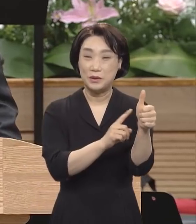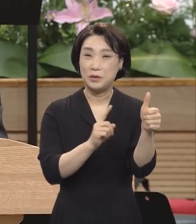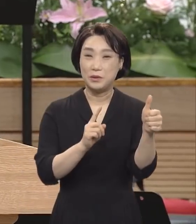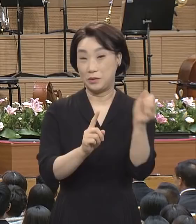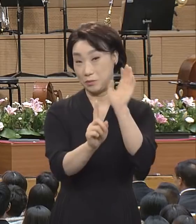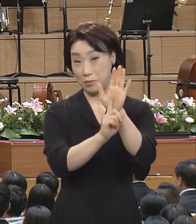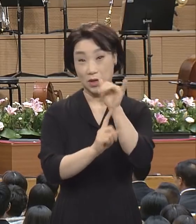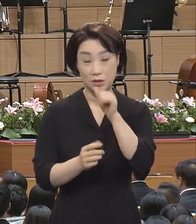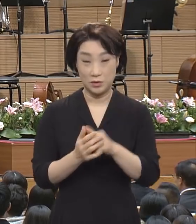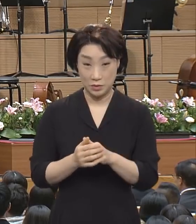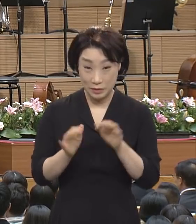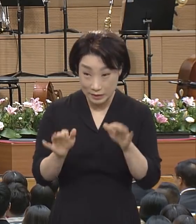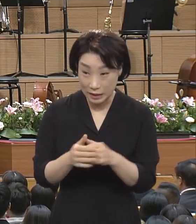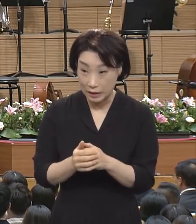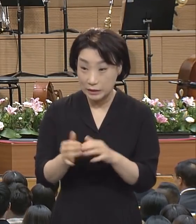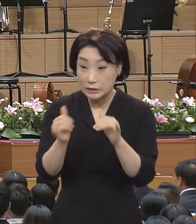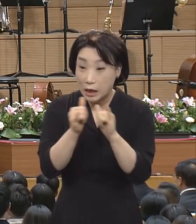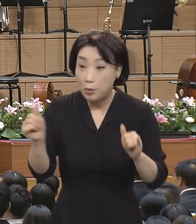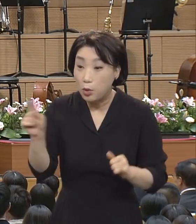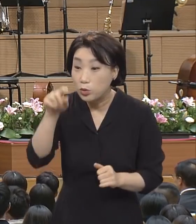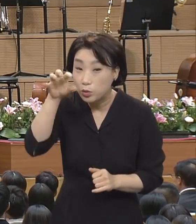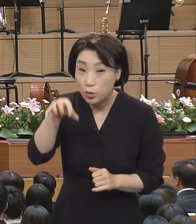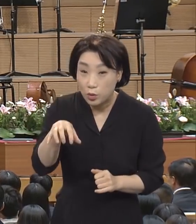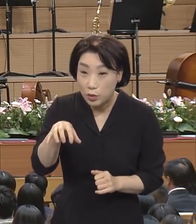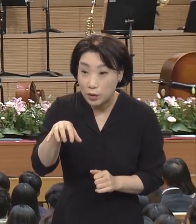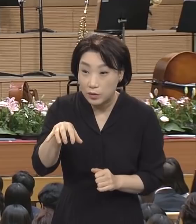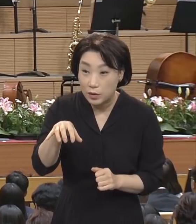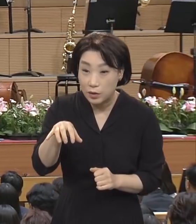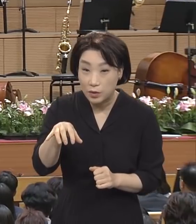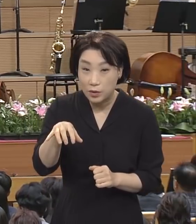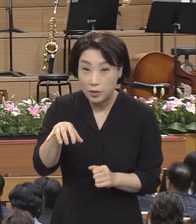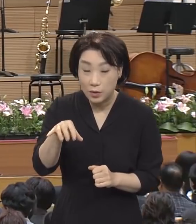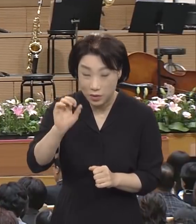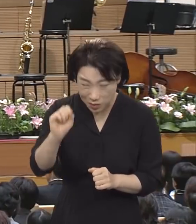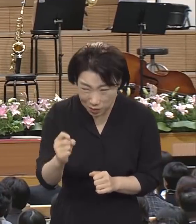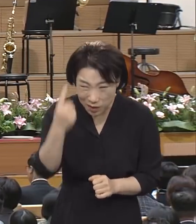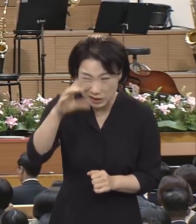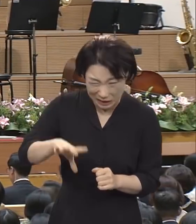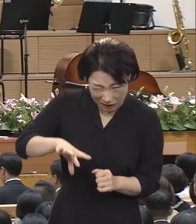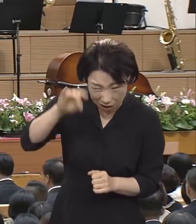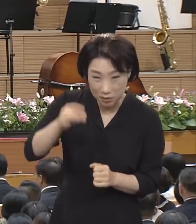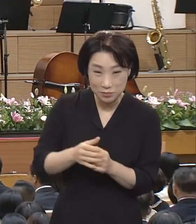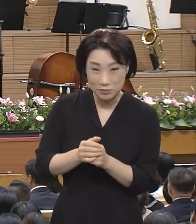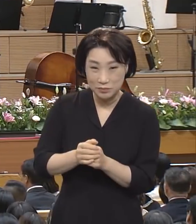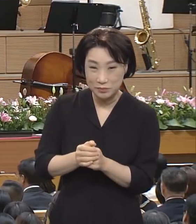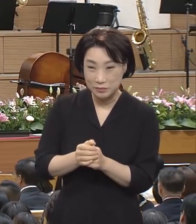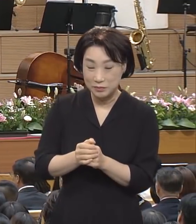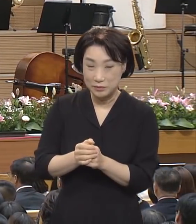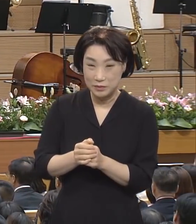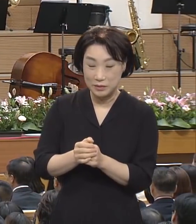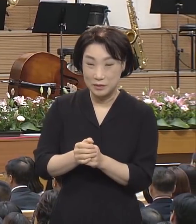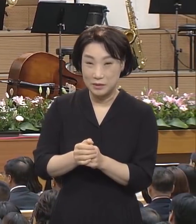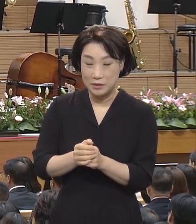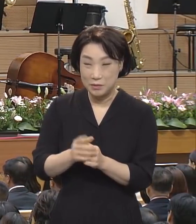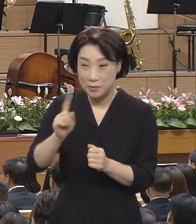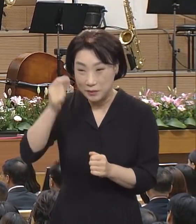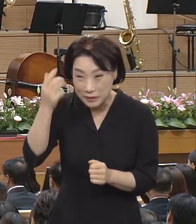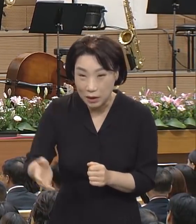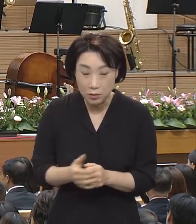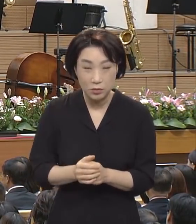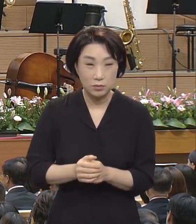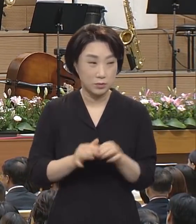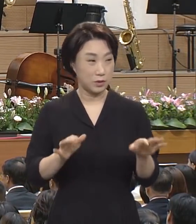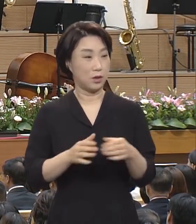사람이 어디서 생겨났느냐 야 사람 원숭이가 진화